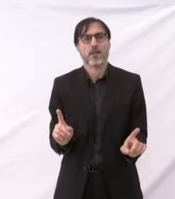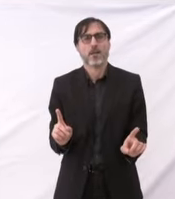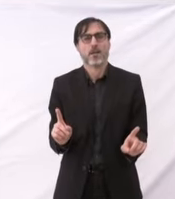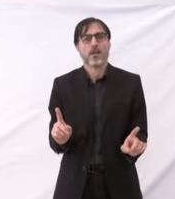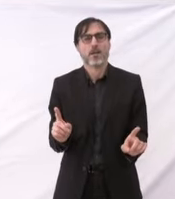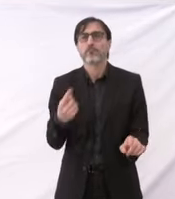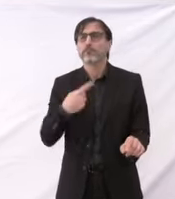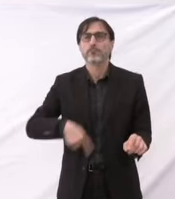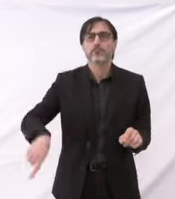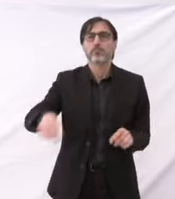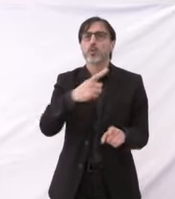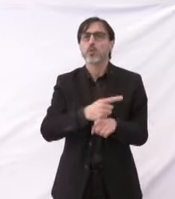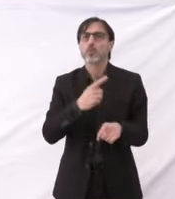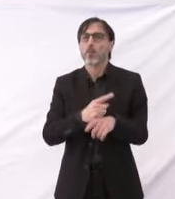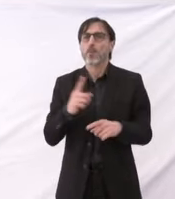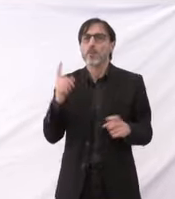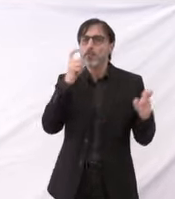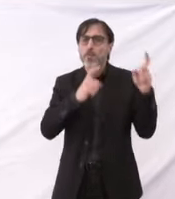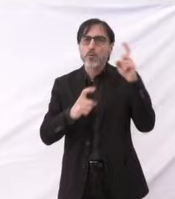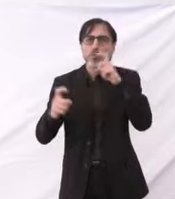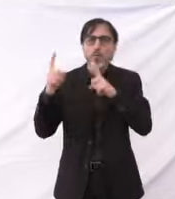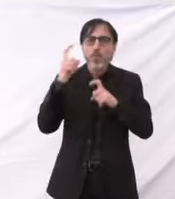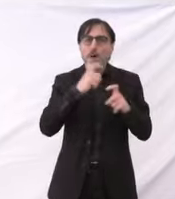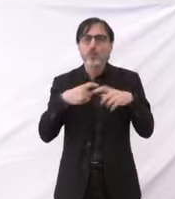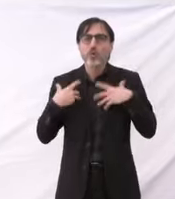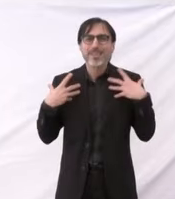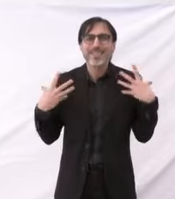Preoccupiamoci piuttosto insieme